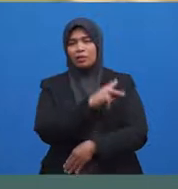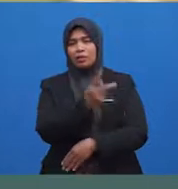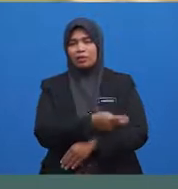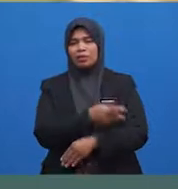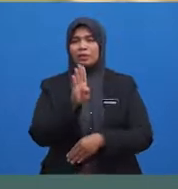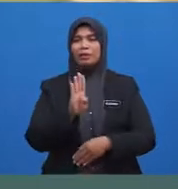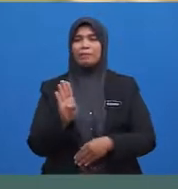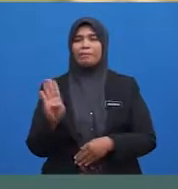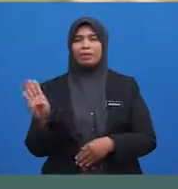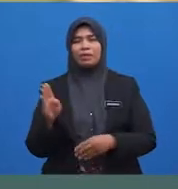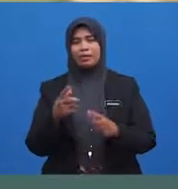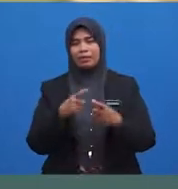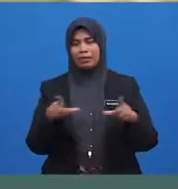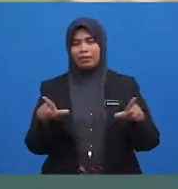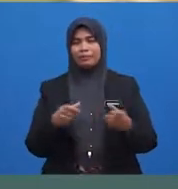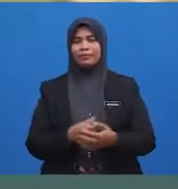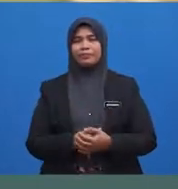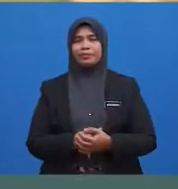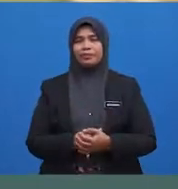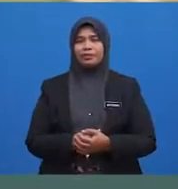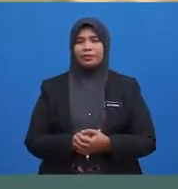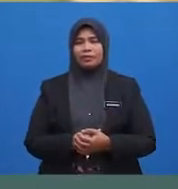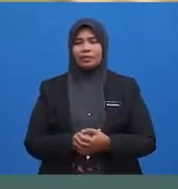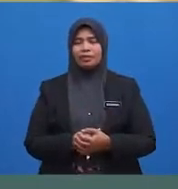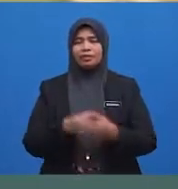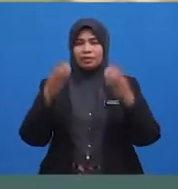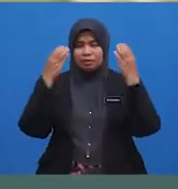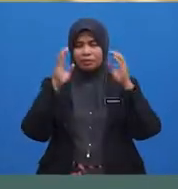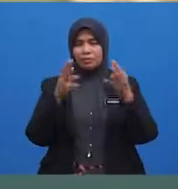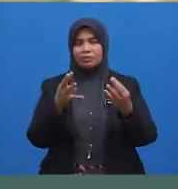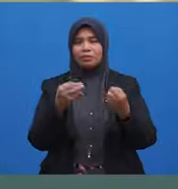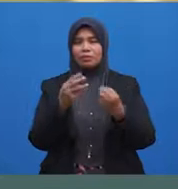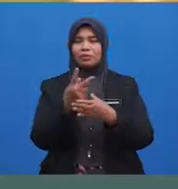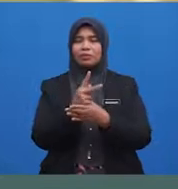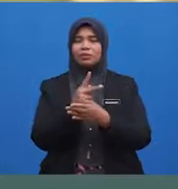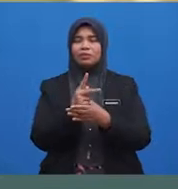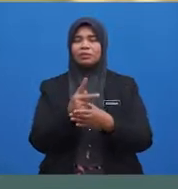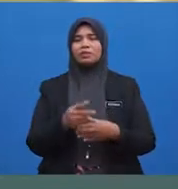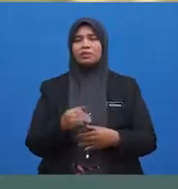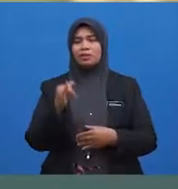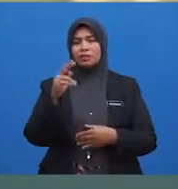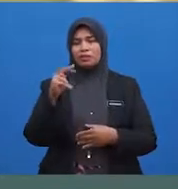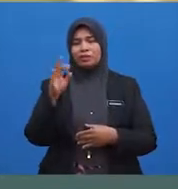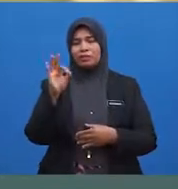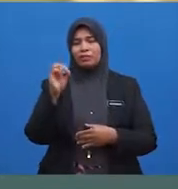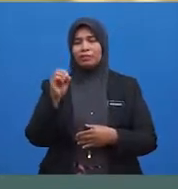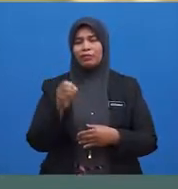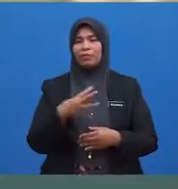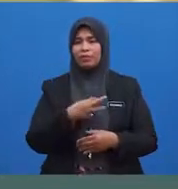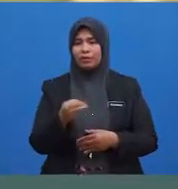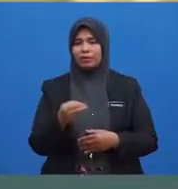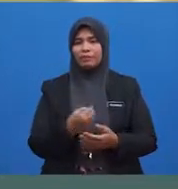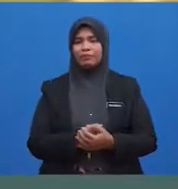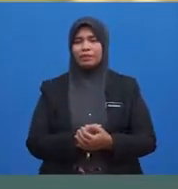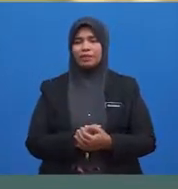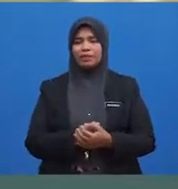tentang kekayaan hasil bumi di negeri-negeri ini, cikgu ingin berkongsi satu info menarik dengan murid-murid di rumah.